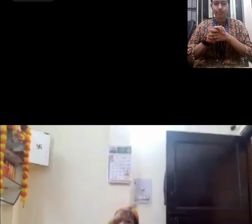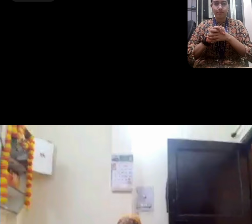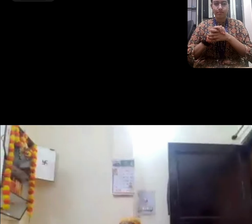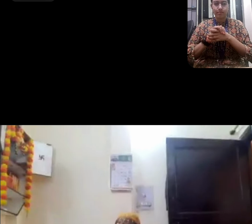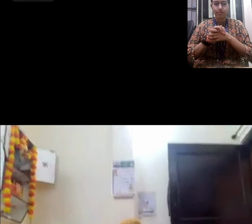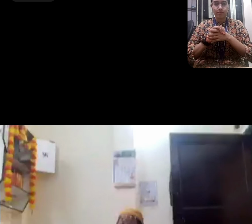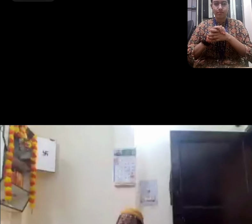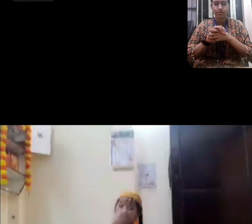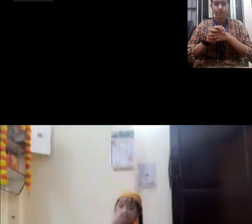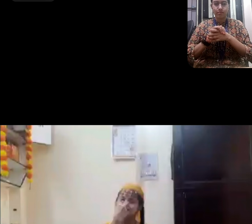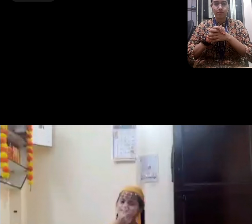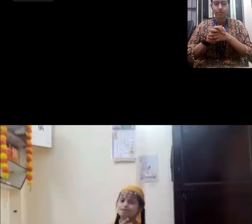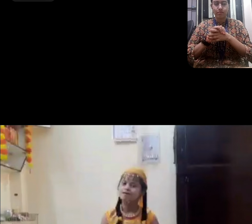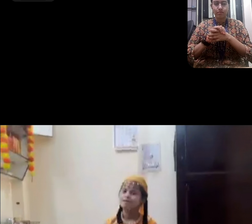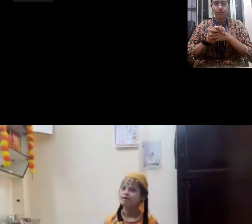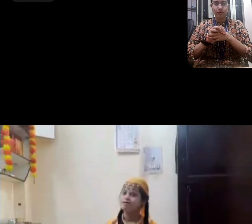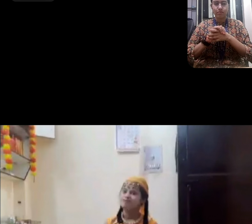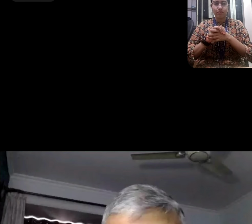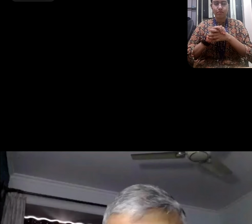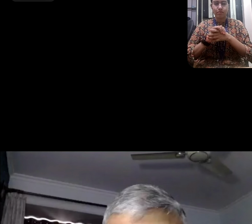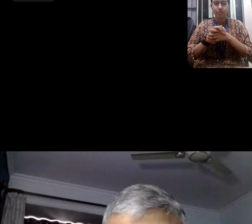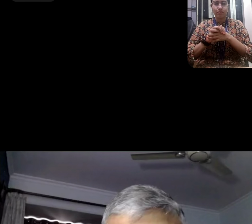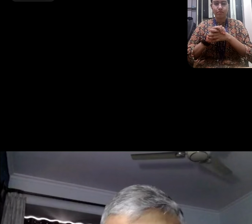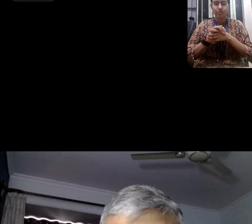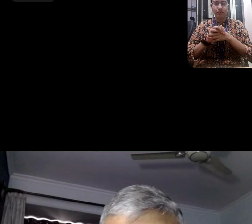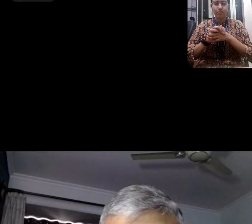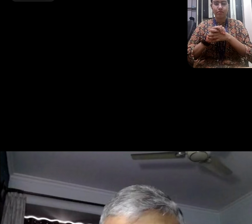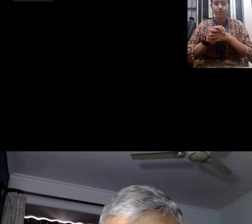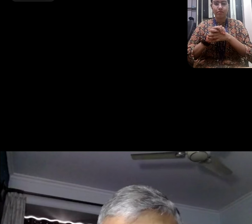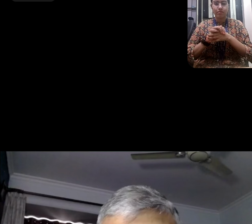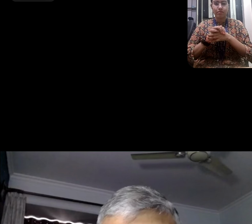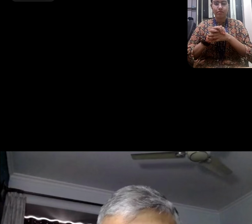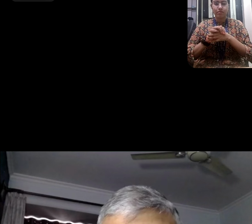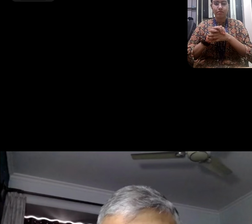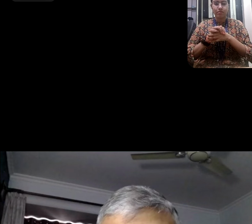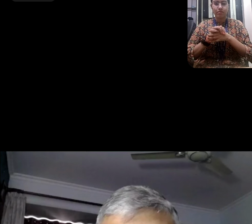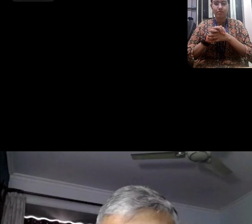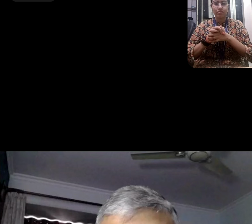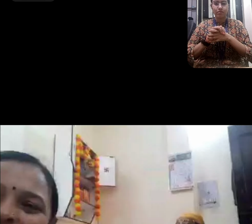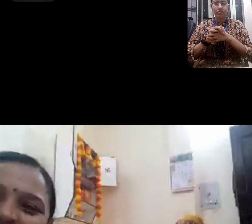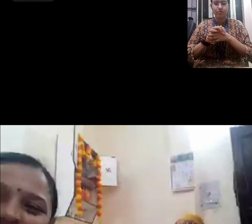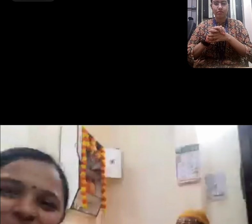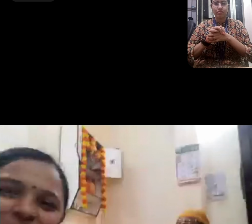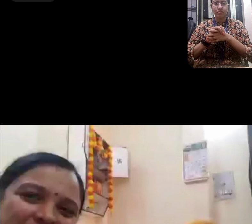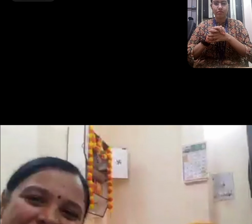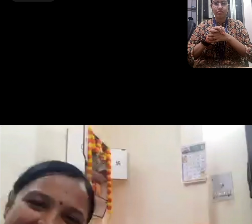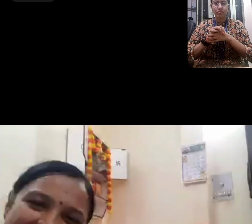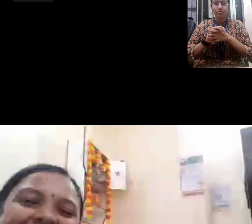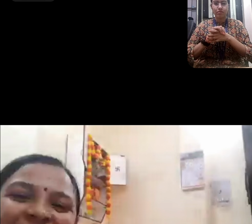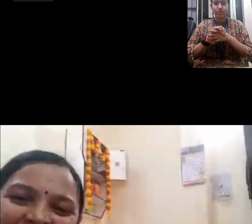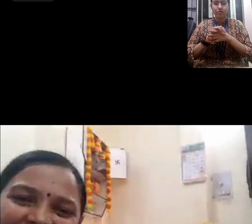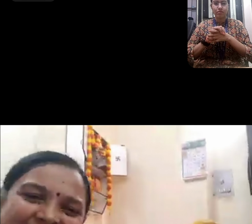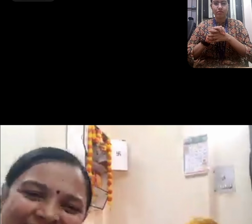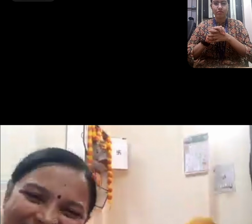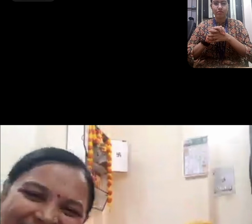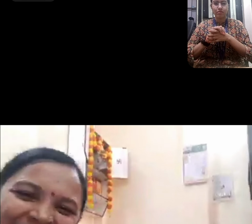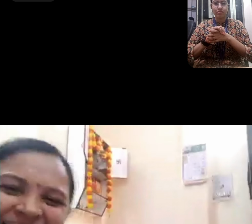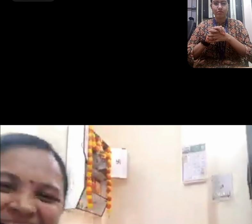क्या बोल रहे हैं, क्या बोल रही है आरती जी? है सर ये बोल रही है ना कि थोड़ा देखकर की